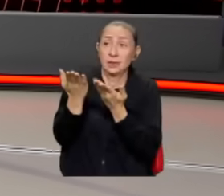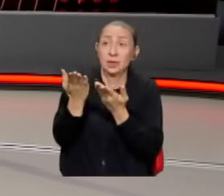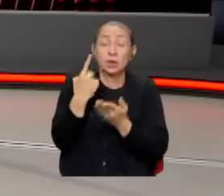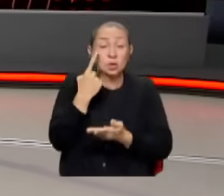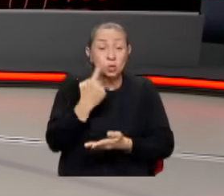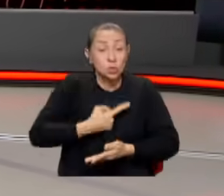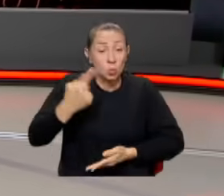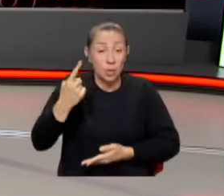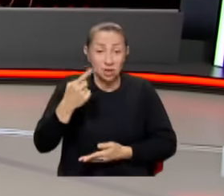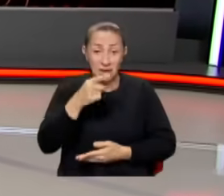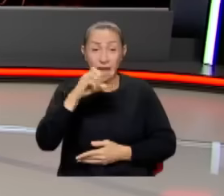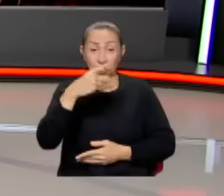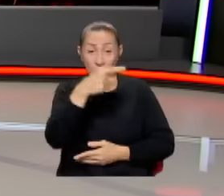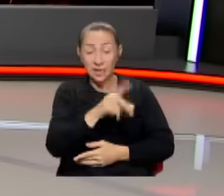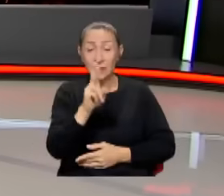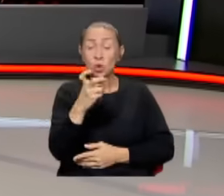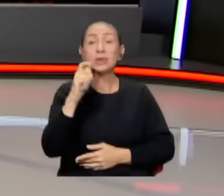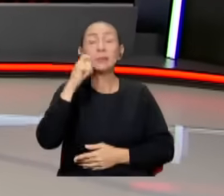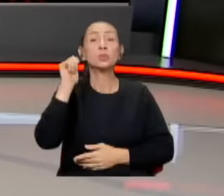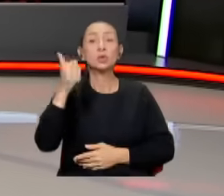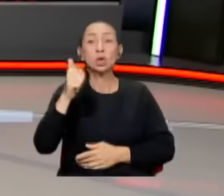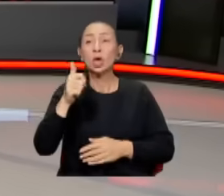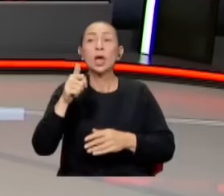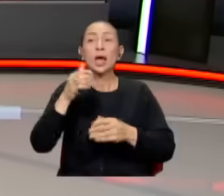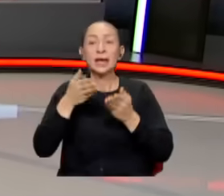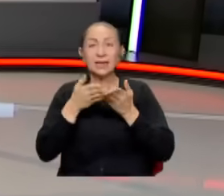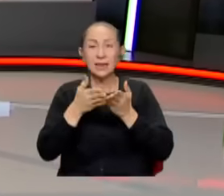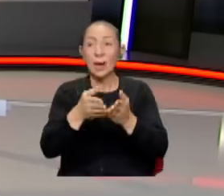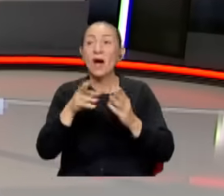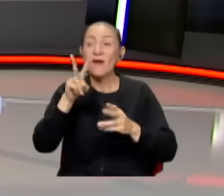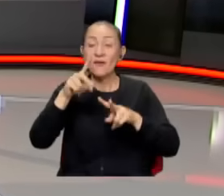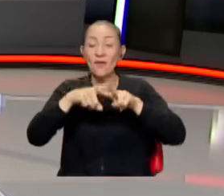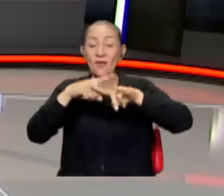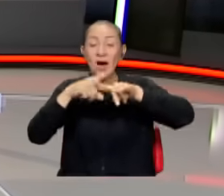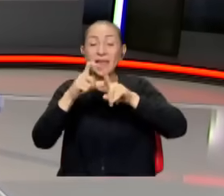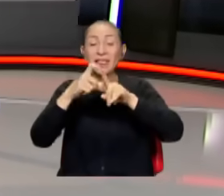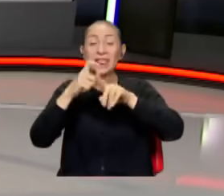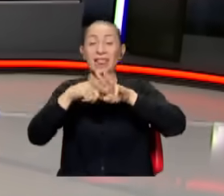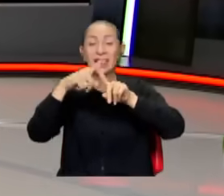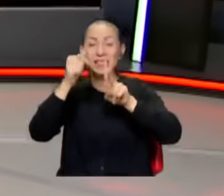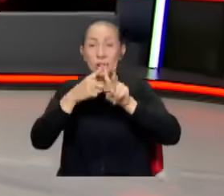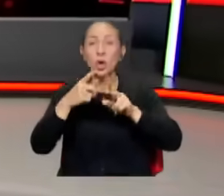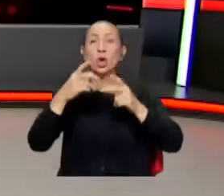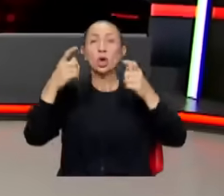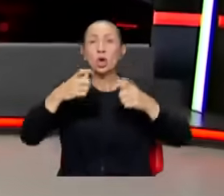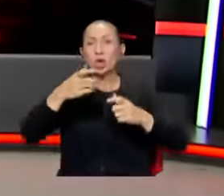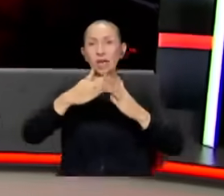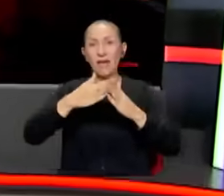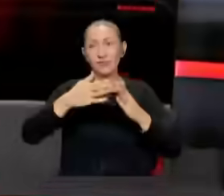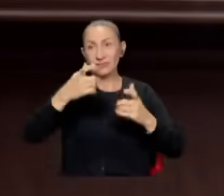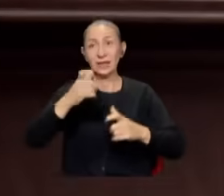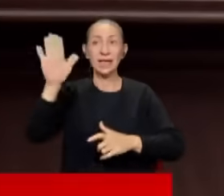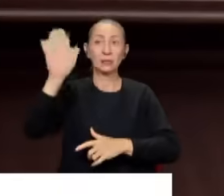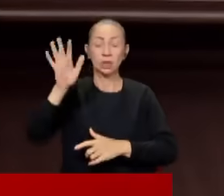Cumhurbaşkanı Erdoğan 29 Ekim günü donanmayı Vahdettin köşkünden selamlayacak